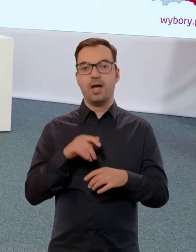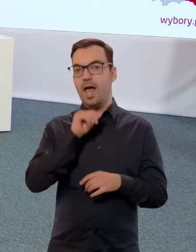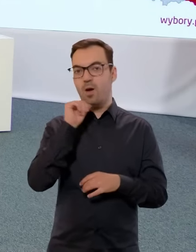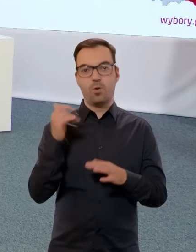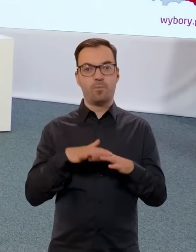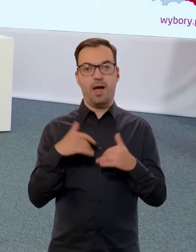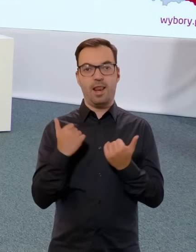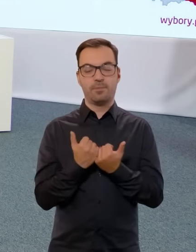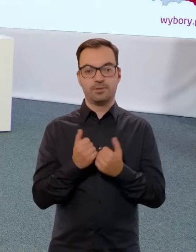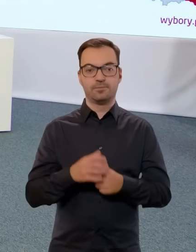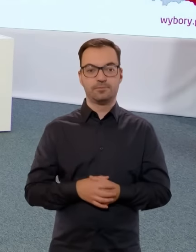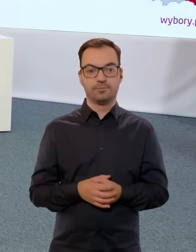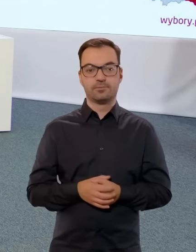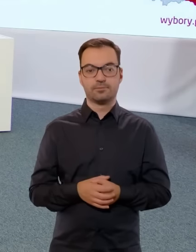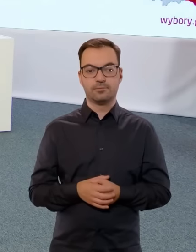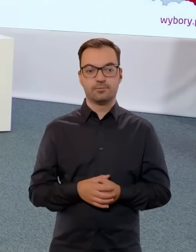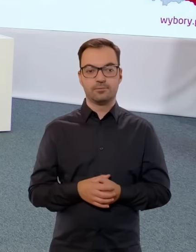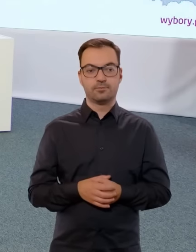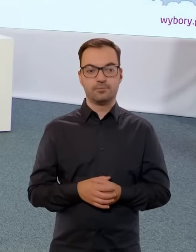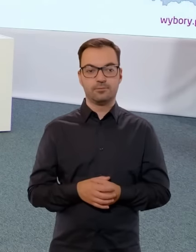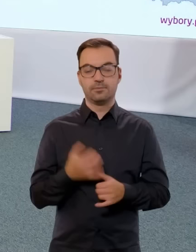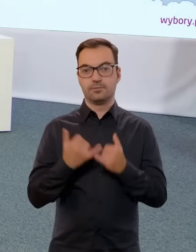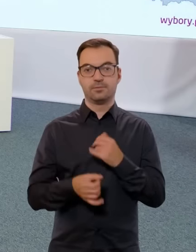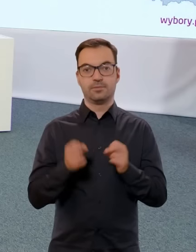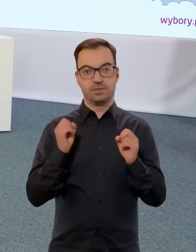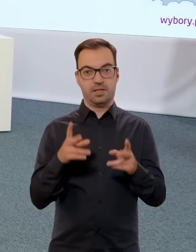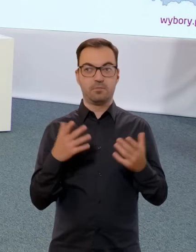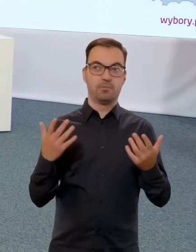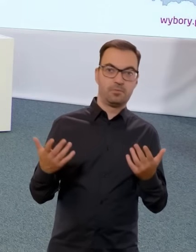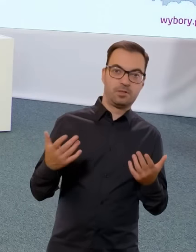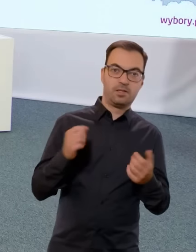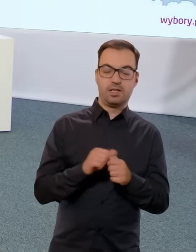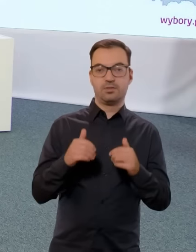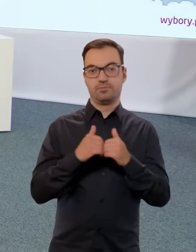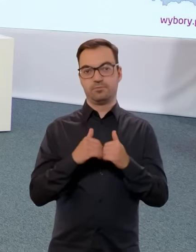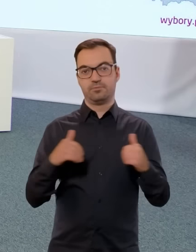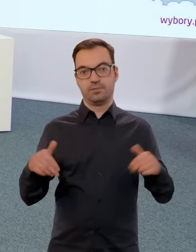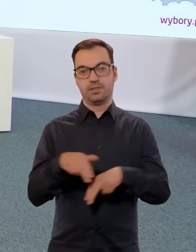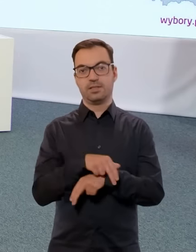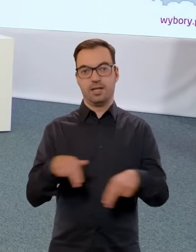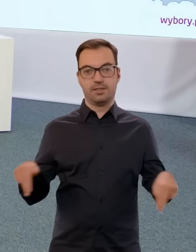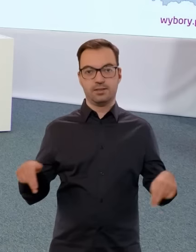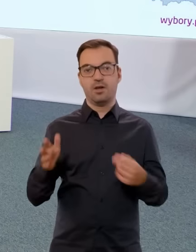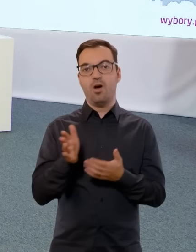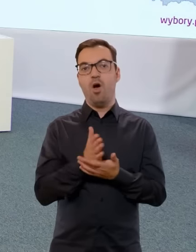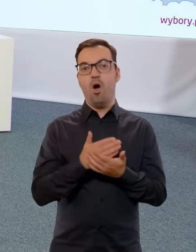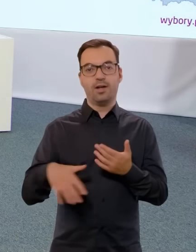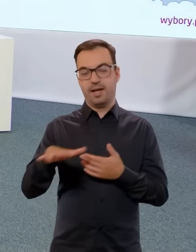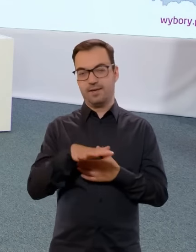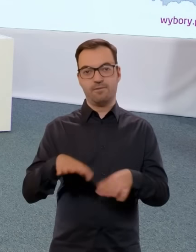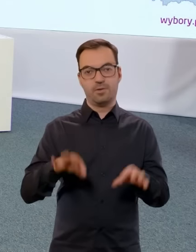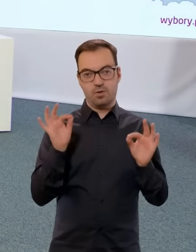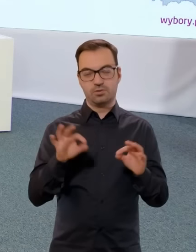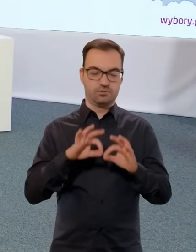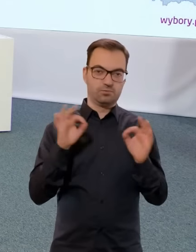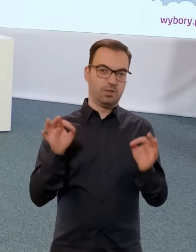do Europarlamentu? Jeżeli tak, czy jest tutaj jakieś rozróżnienie między okręgiem, w którym odbywają się dzisiaj